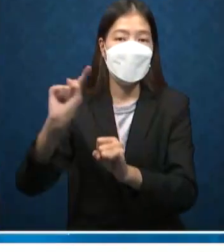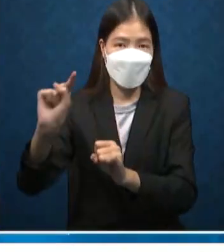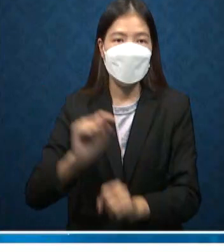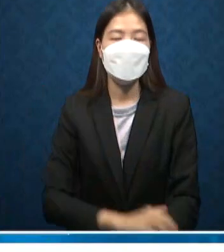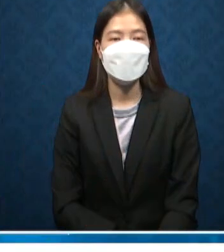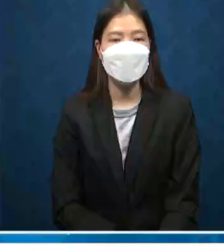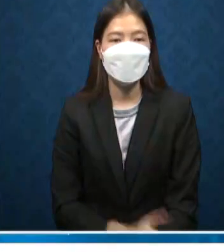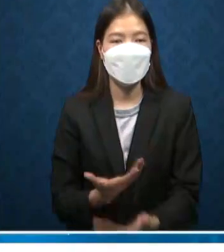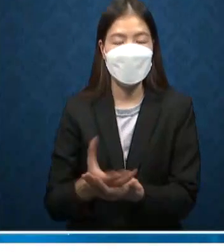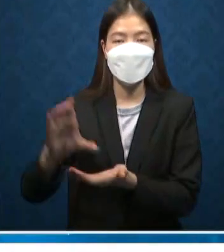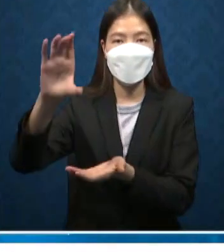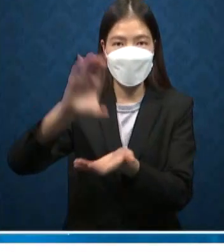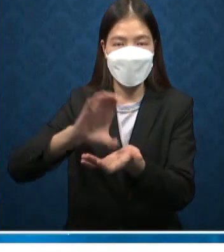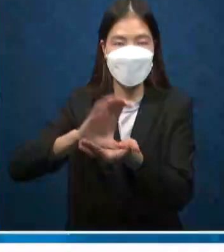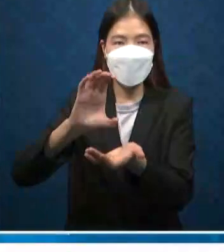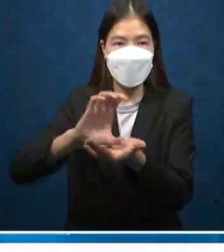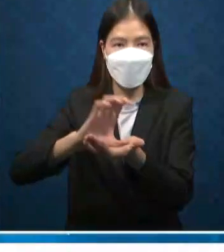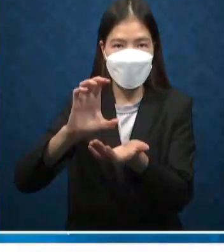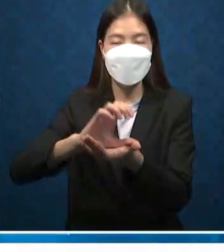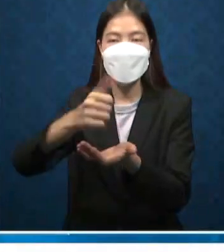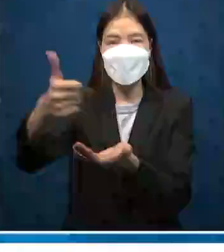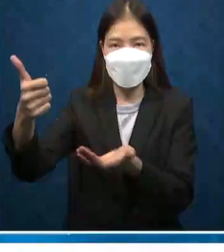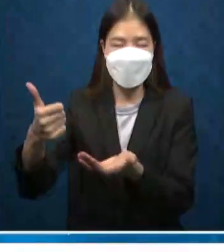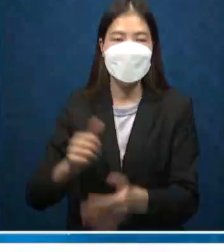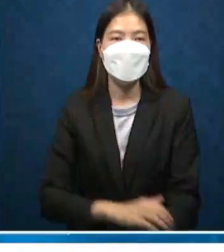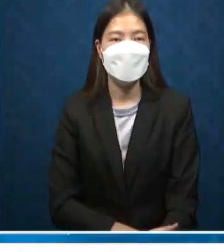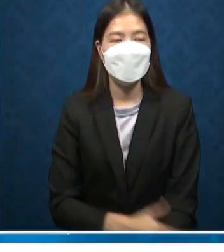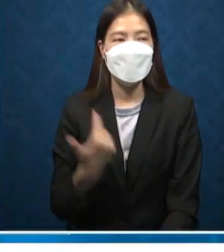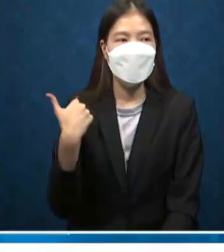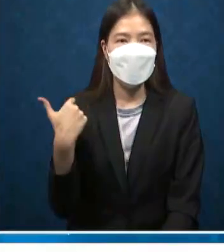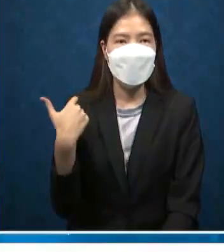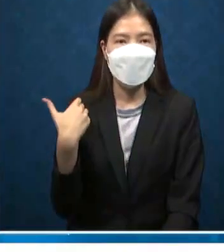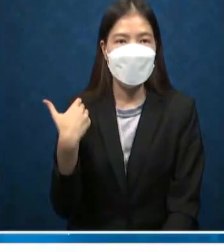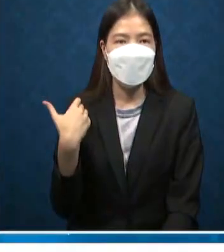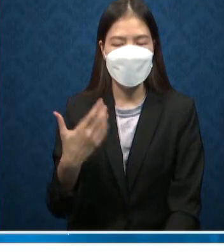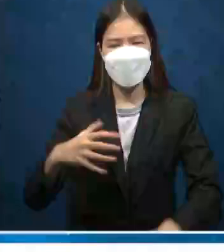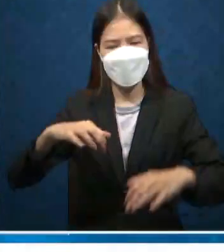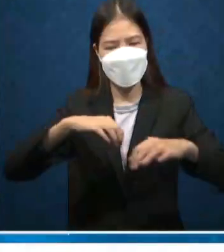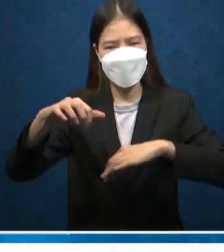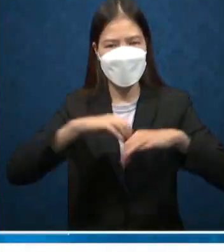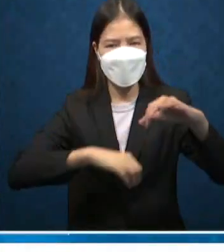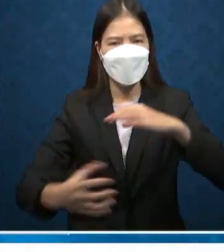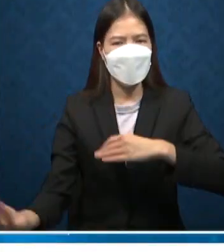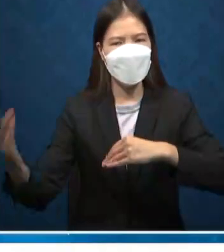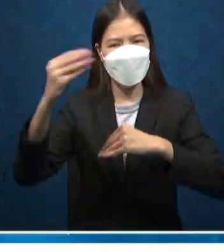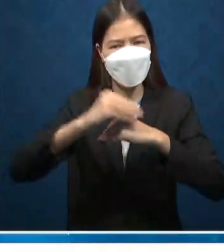ป็นงบมาที่นอกเหนือจากงบบุคลากรจะเห็นได้ว่ามีการสัดส่วนการเพิ่มสูงขึ้นทุ